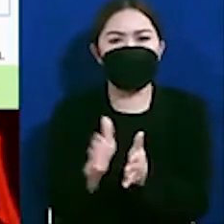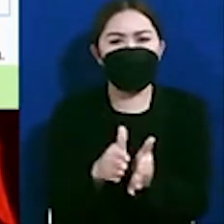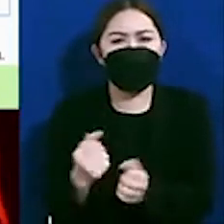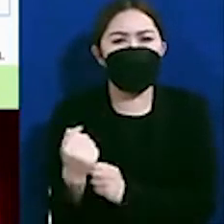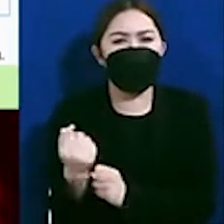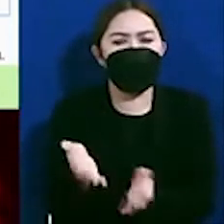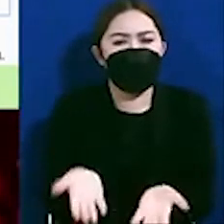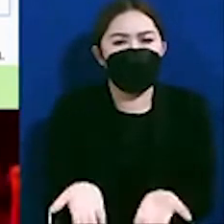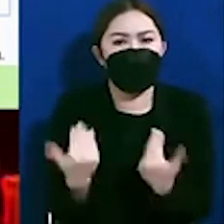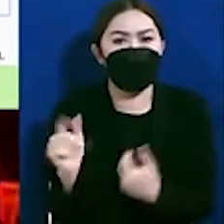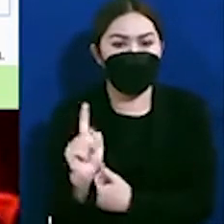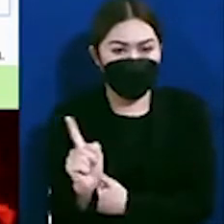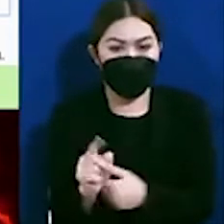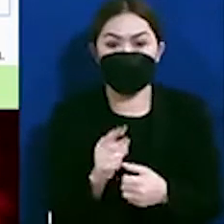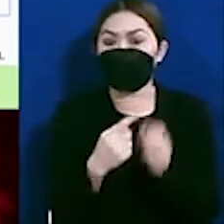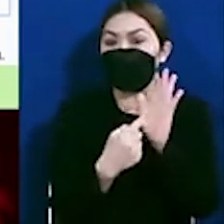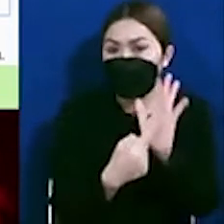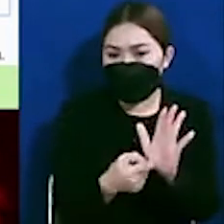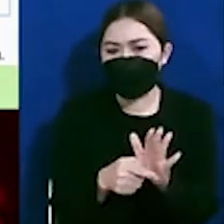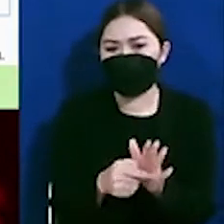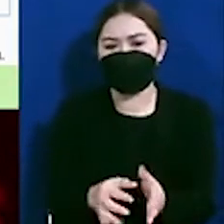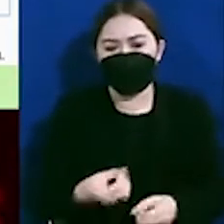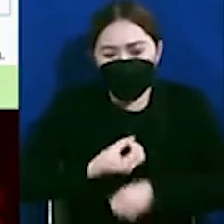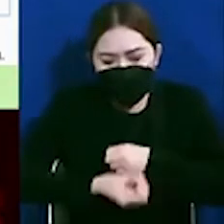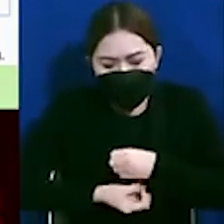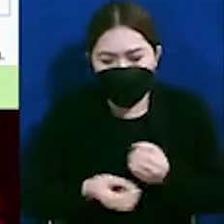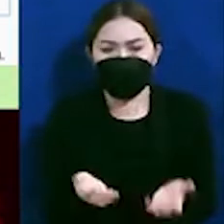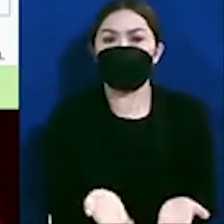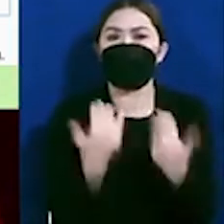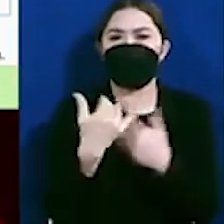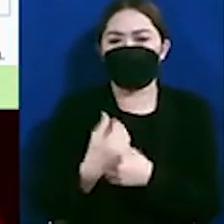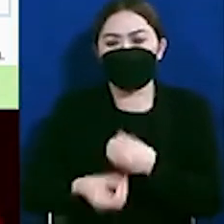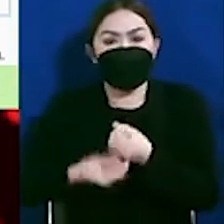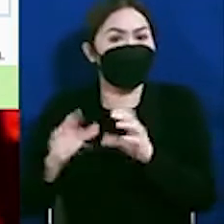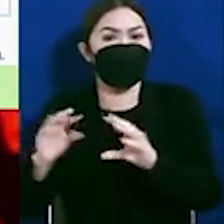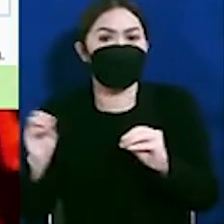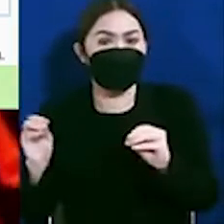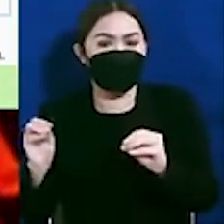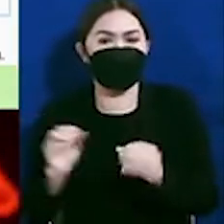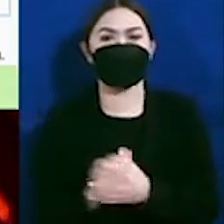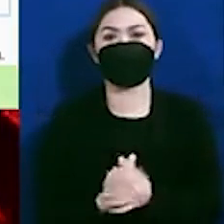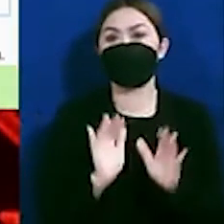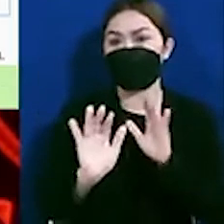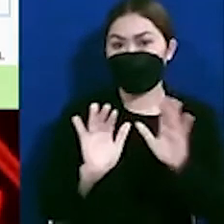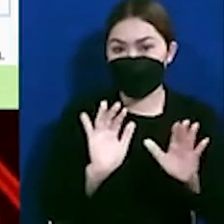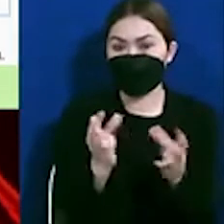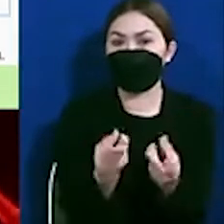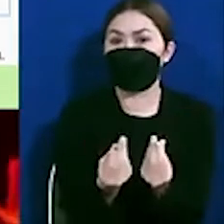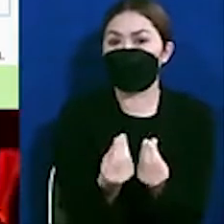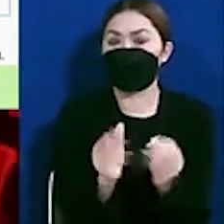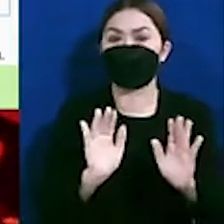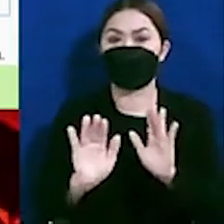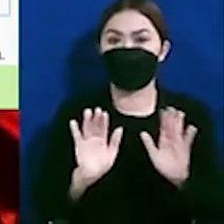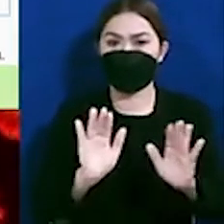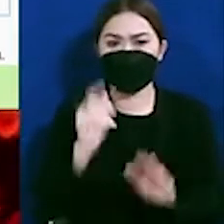ที่ว่า my Caseเครือการไม่มากกับที่ไม่มีอาการเนี่ยนะครับเป็นตัวเลขประมาณถ้ารวมกันแล้ว